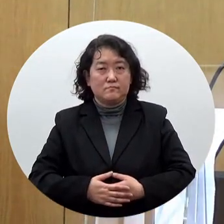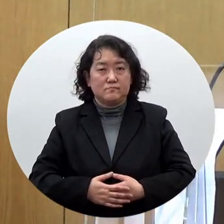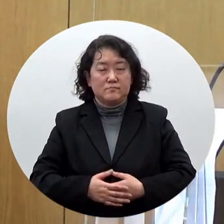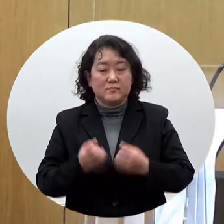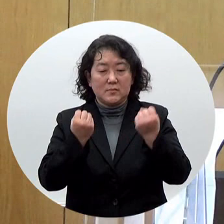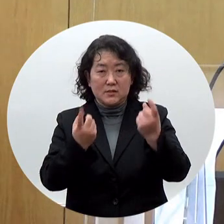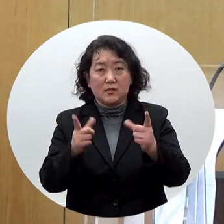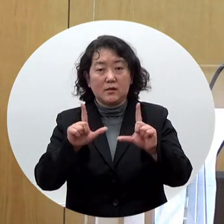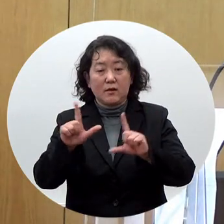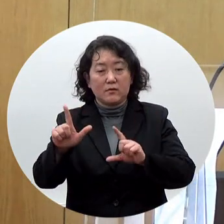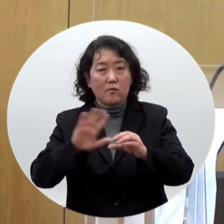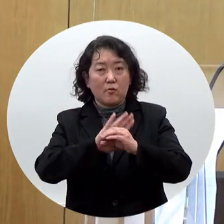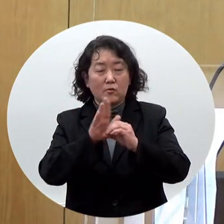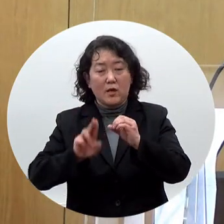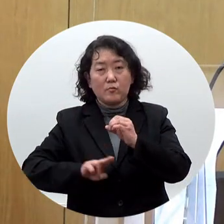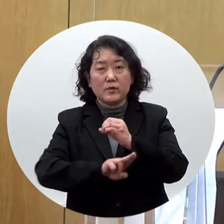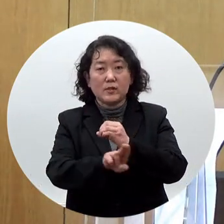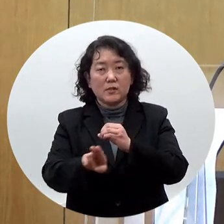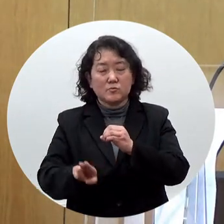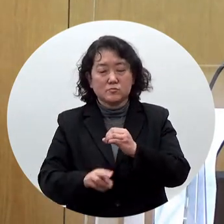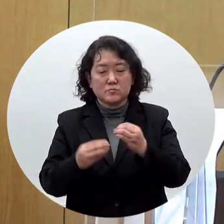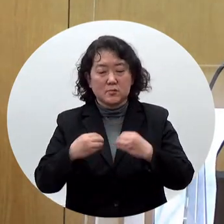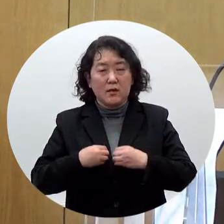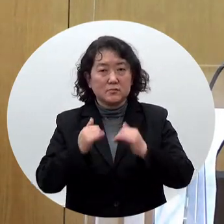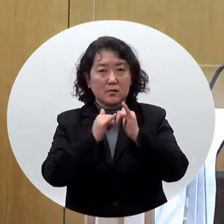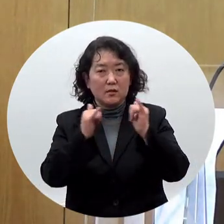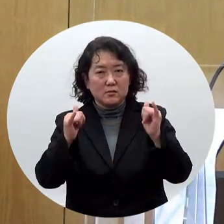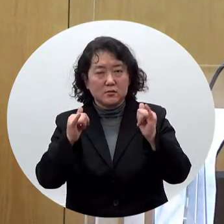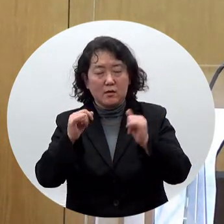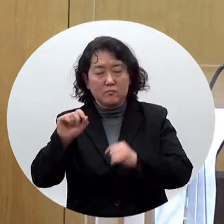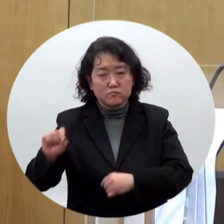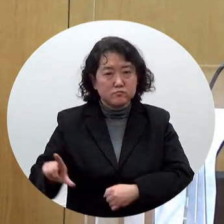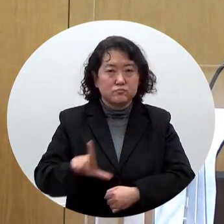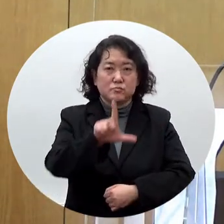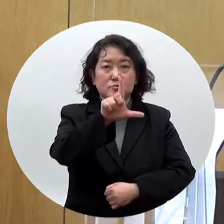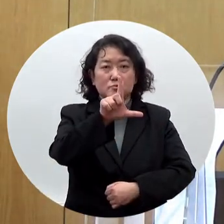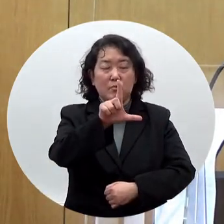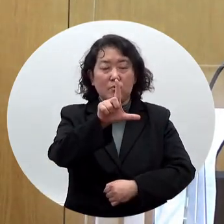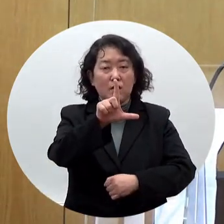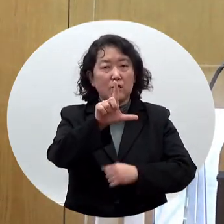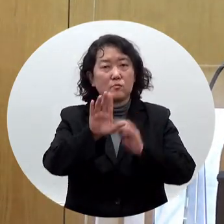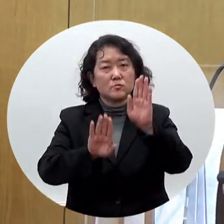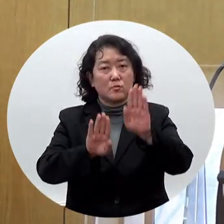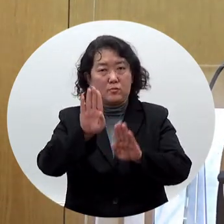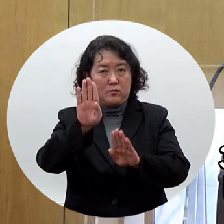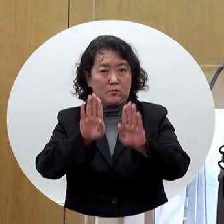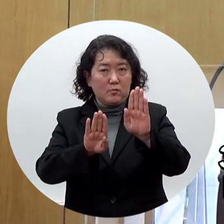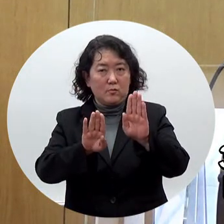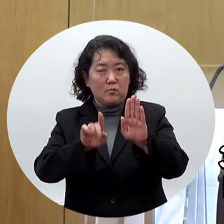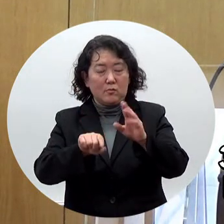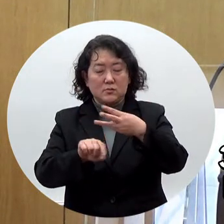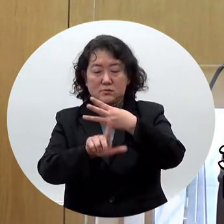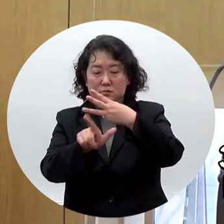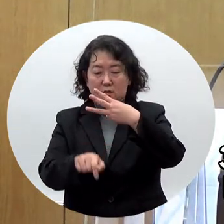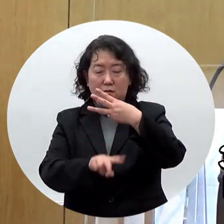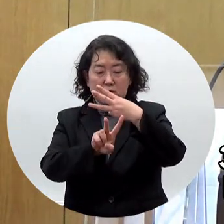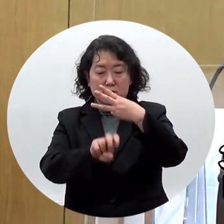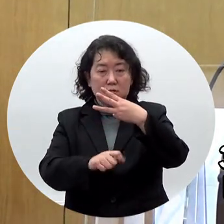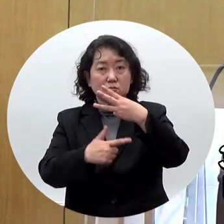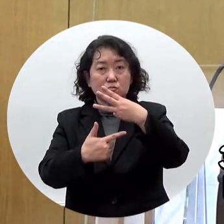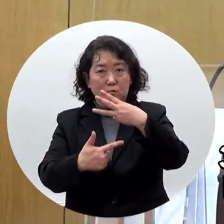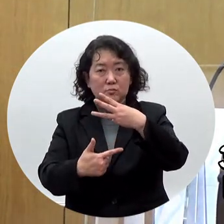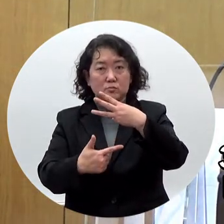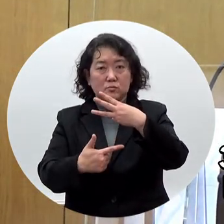新型コロナウイルス感染症の陽性患者が急激に増加しており、3月の25日